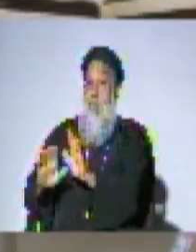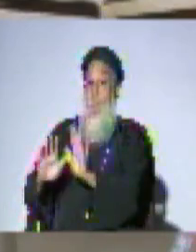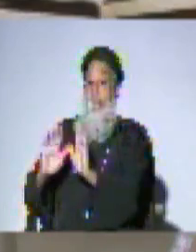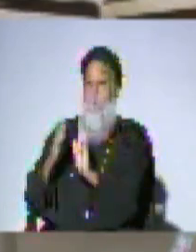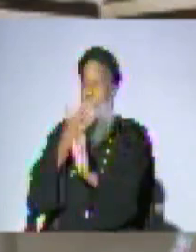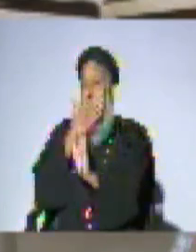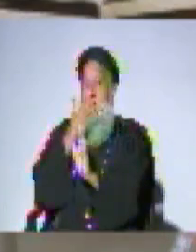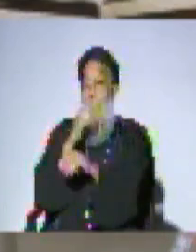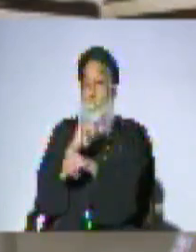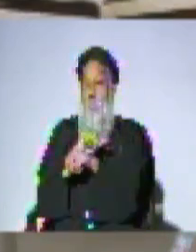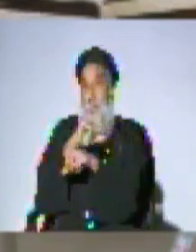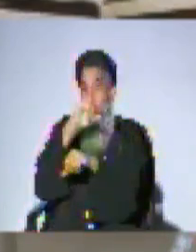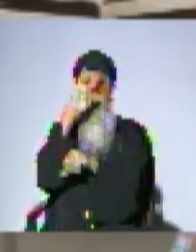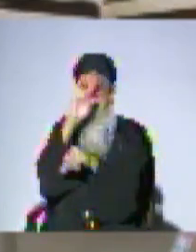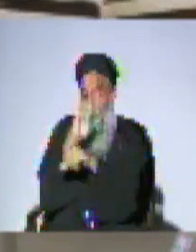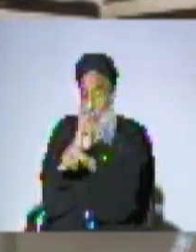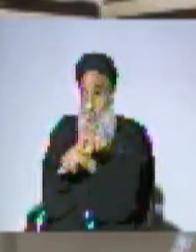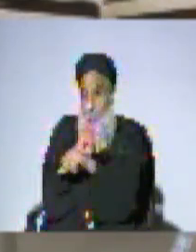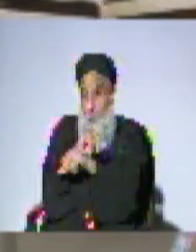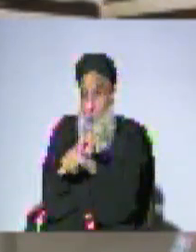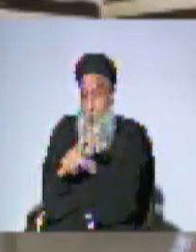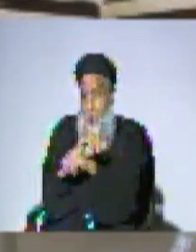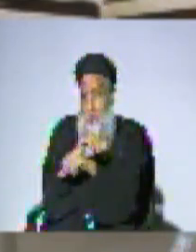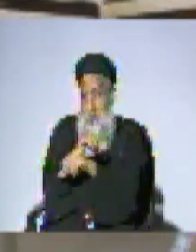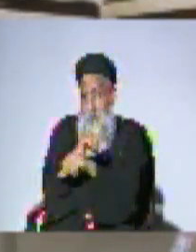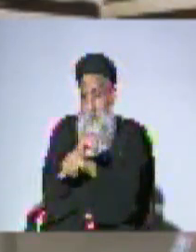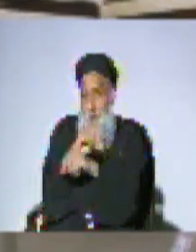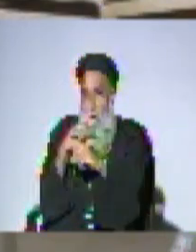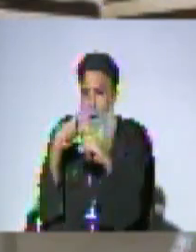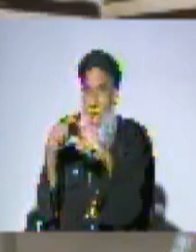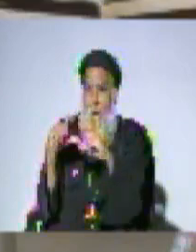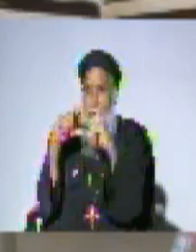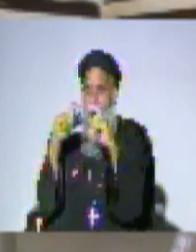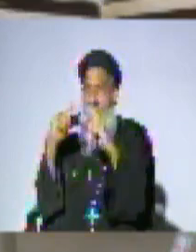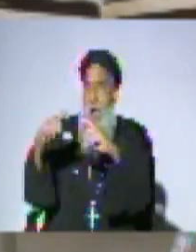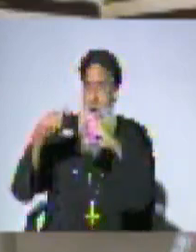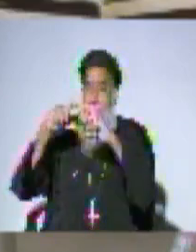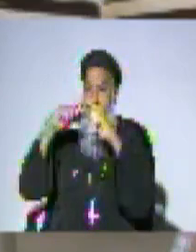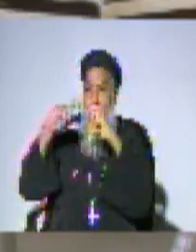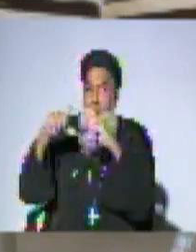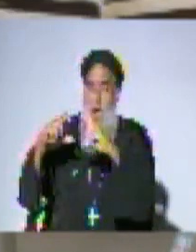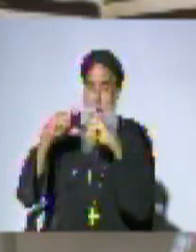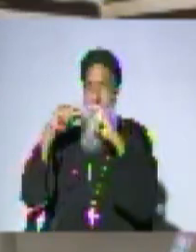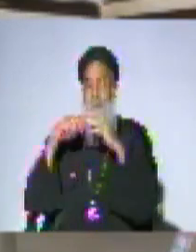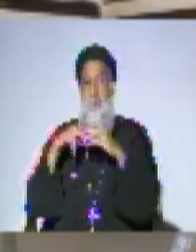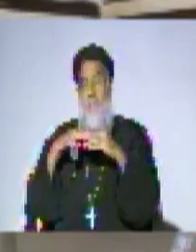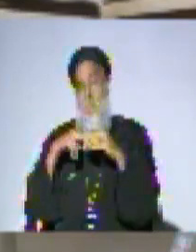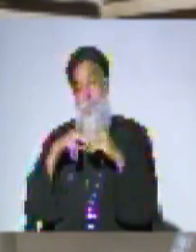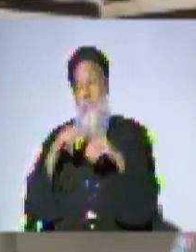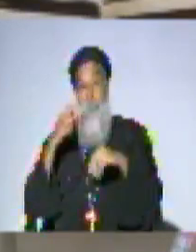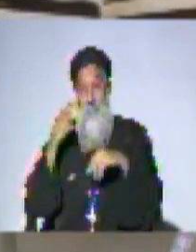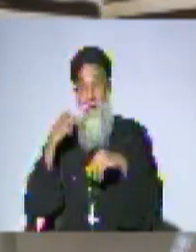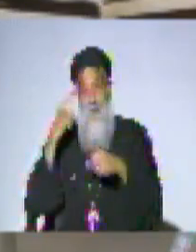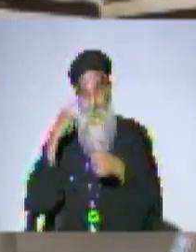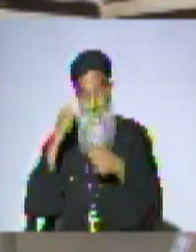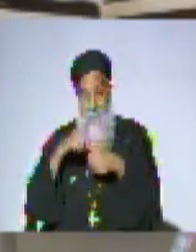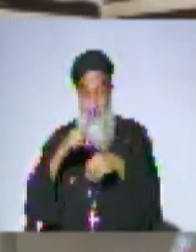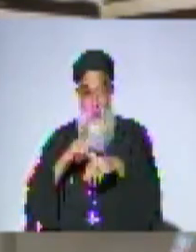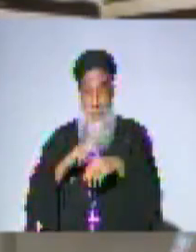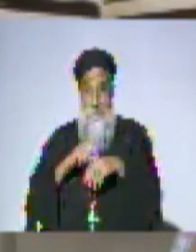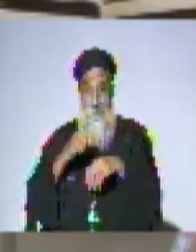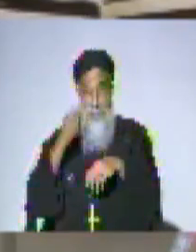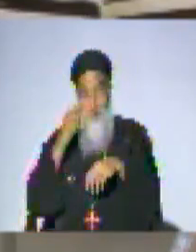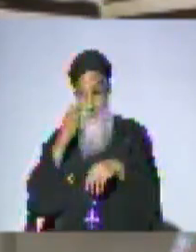ربنا القديس، فكان قدامه يصرخ. ده لما حد يبقى عليه روح نجس ويجي